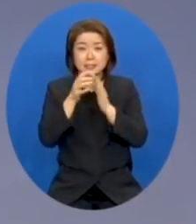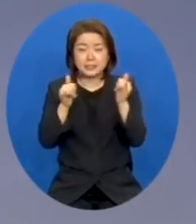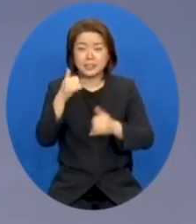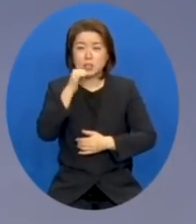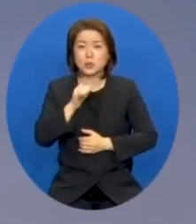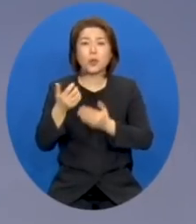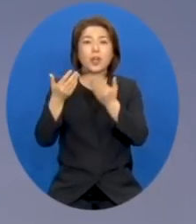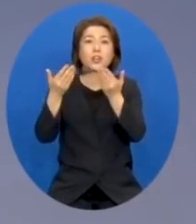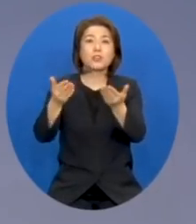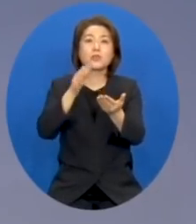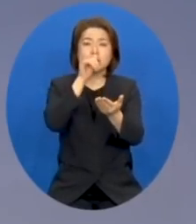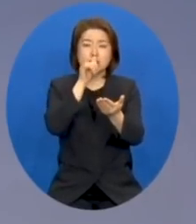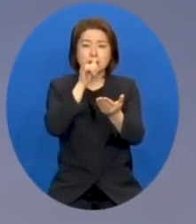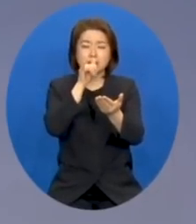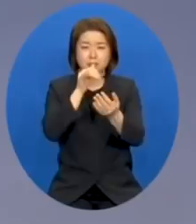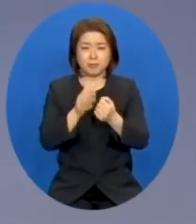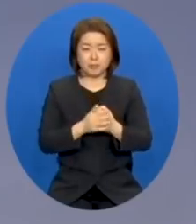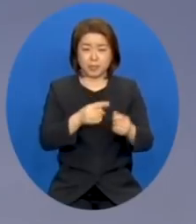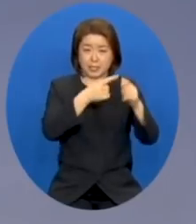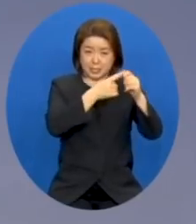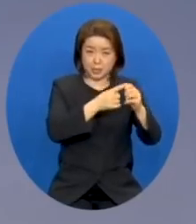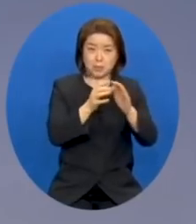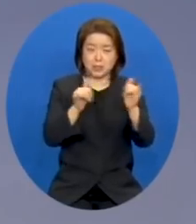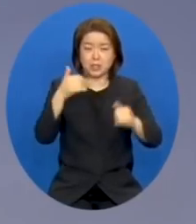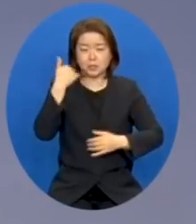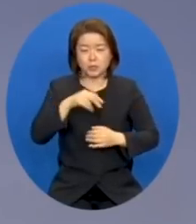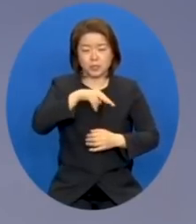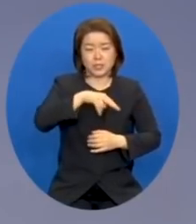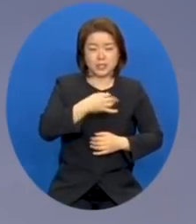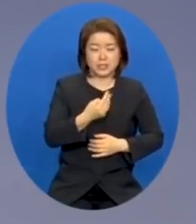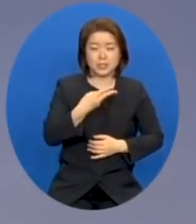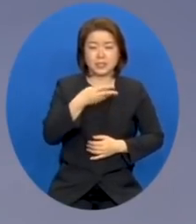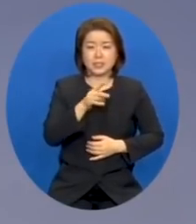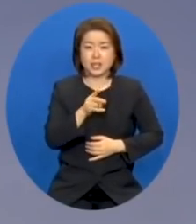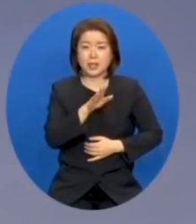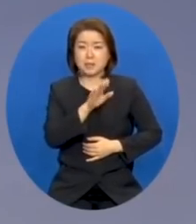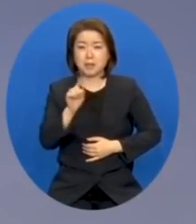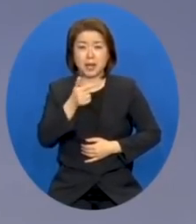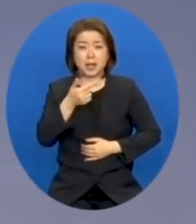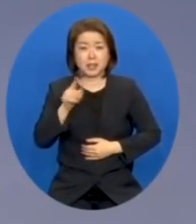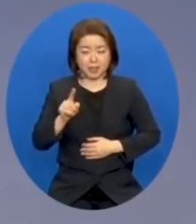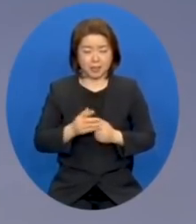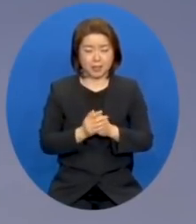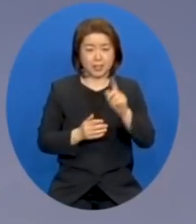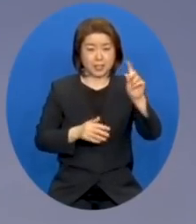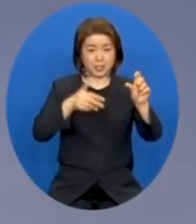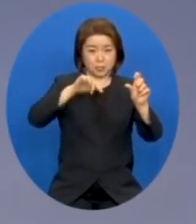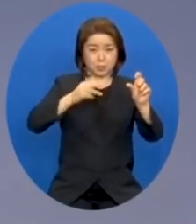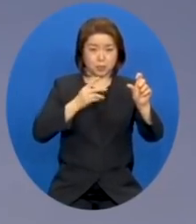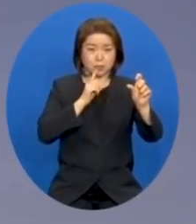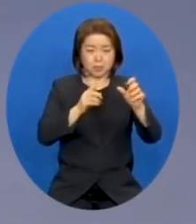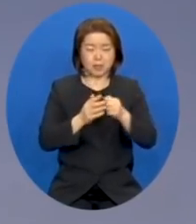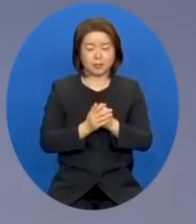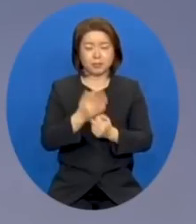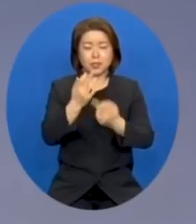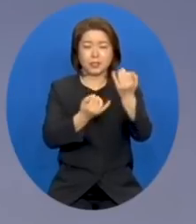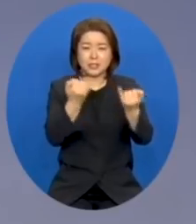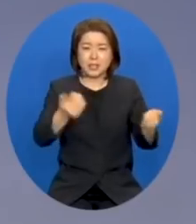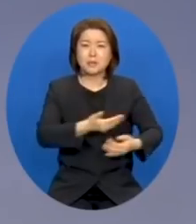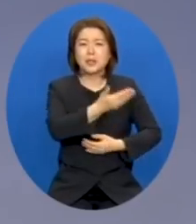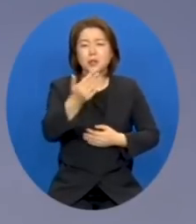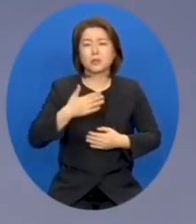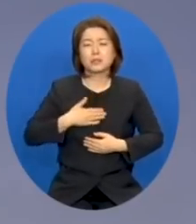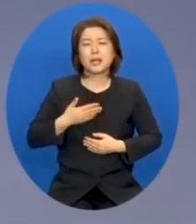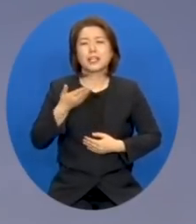있습니다 그 첫 번째 사람이 스데반 아입니다 15절 말씀에 형제자매 여러분 나는 여러분에게